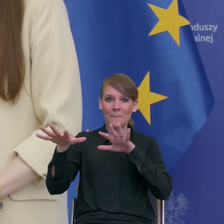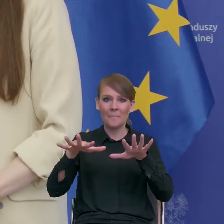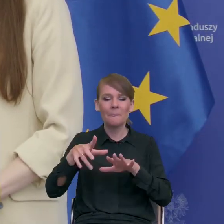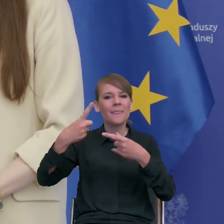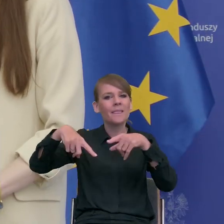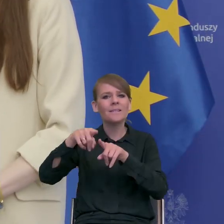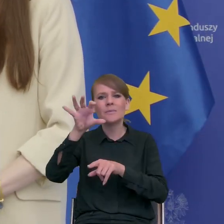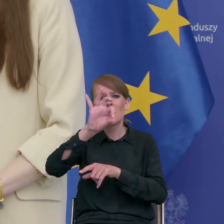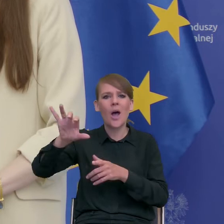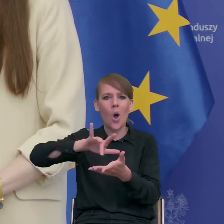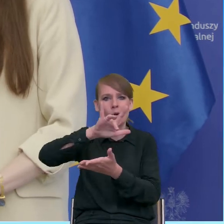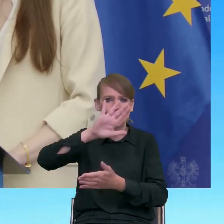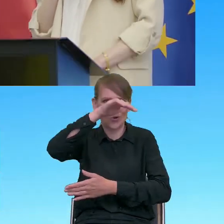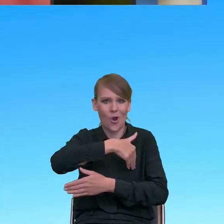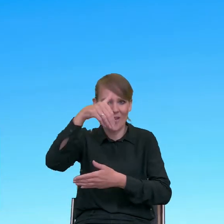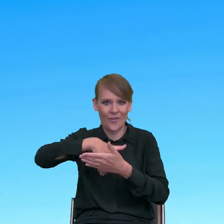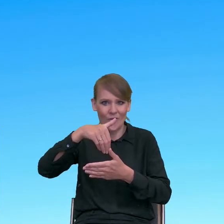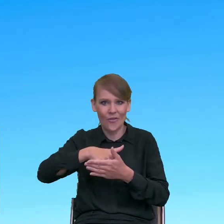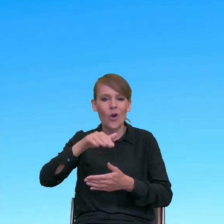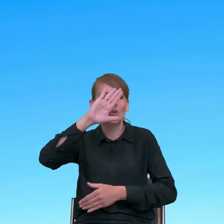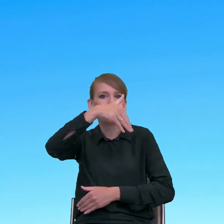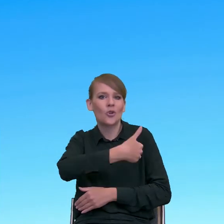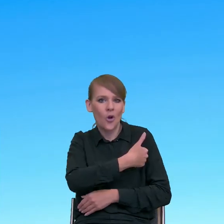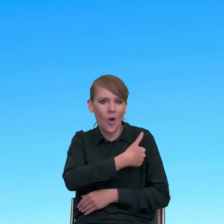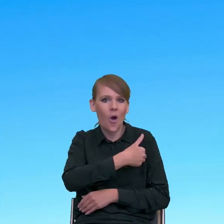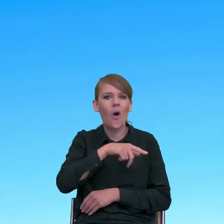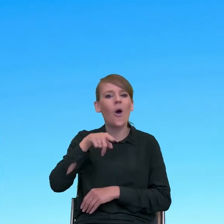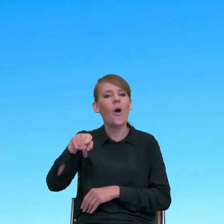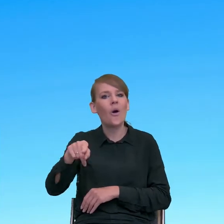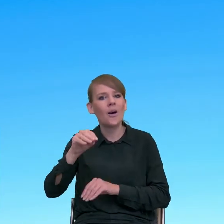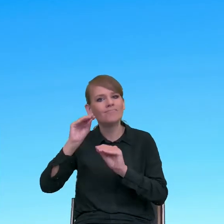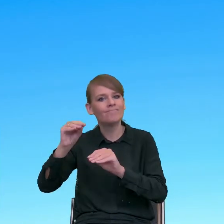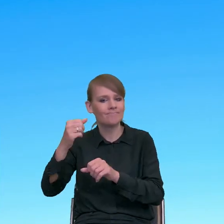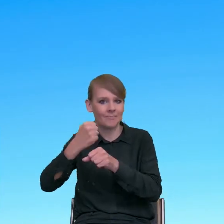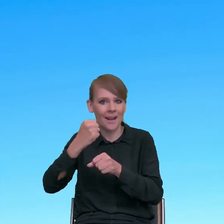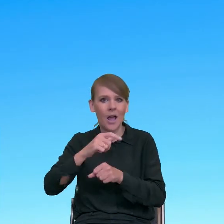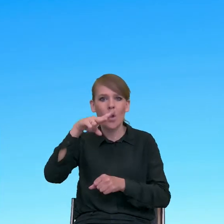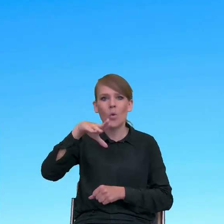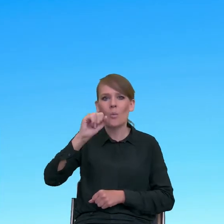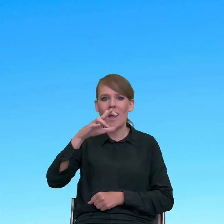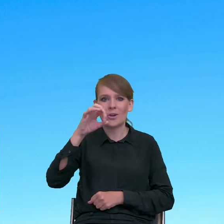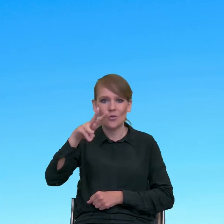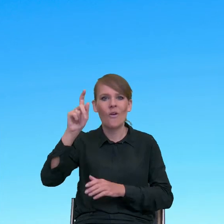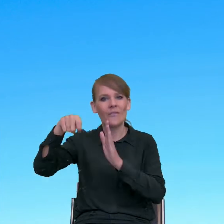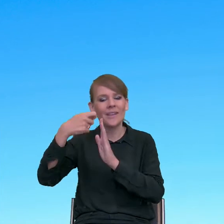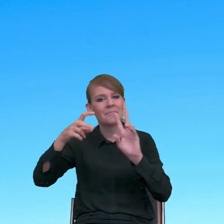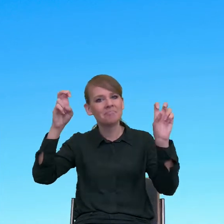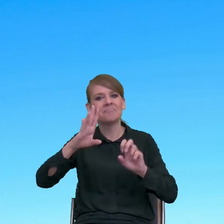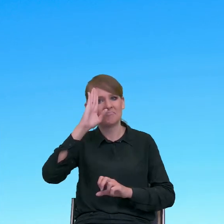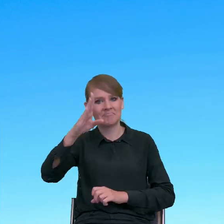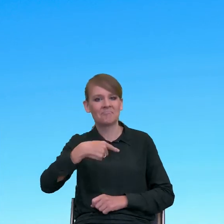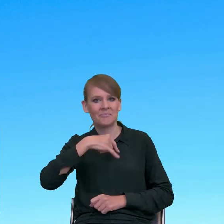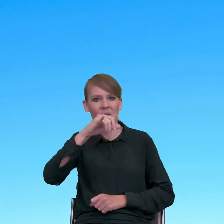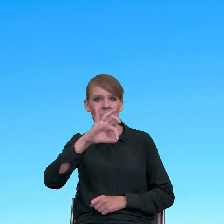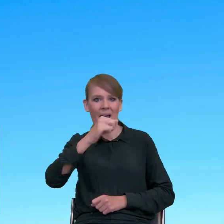specjalnego ośrodka szkolno-wychowawczego Szkoły Przysposabiającej do Pracy z Lubaczowa z materiałem filmowym Cześć, jestem